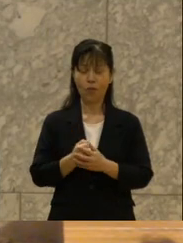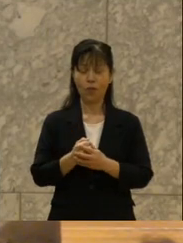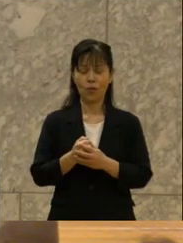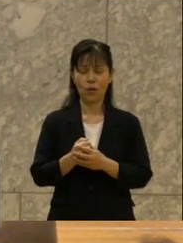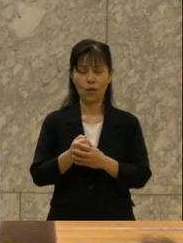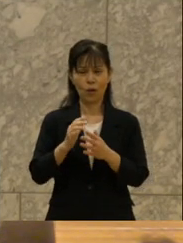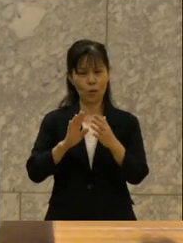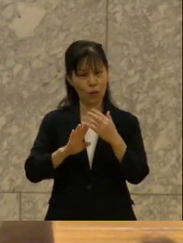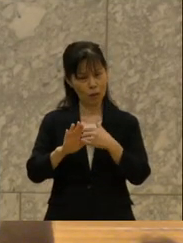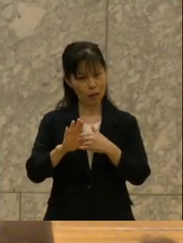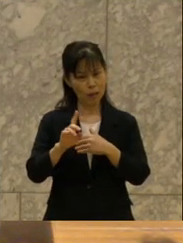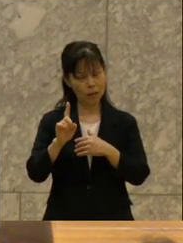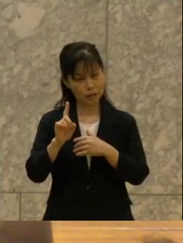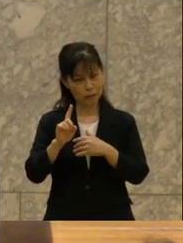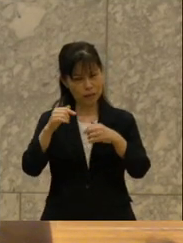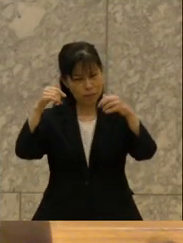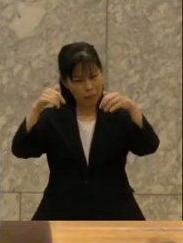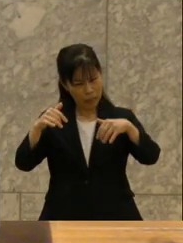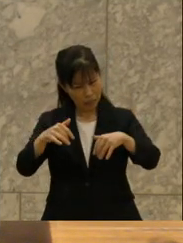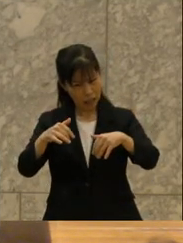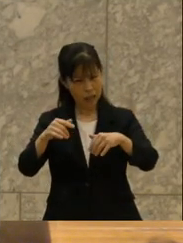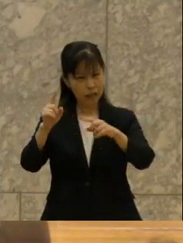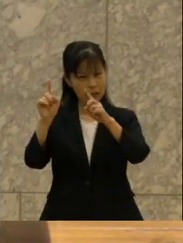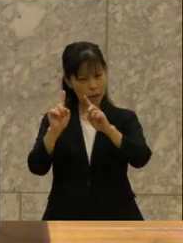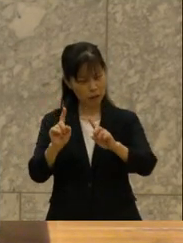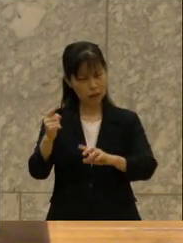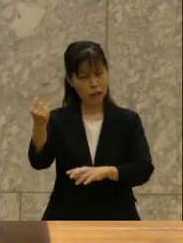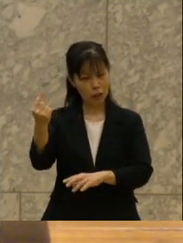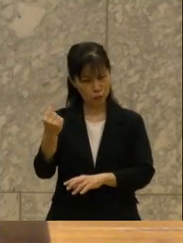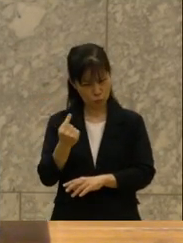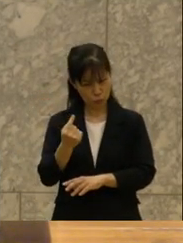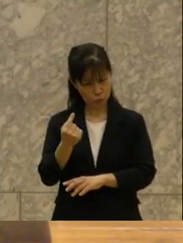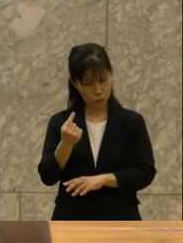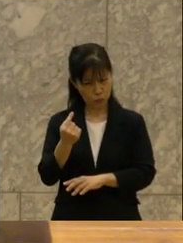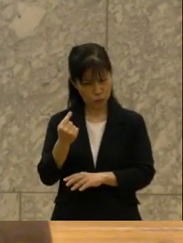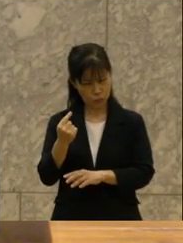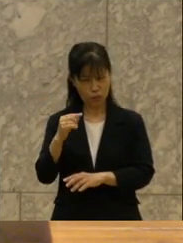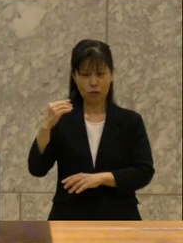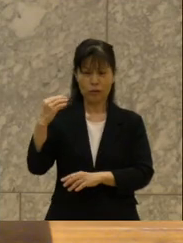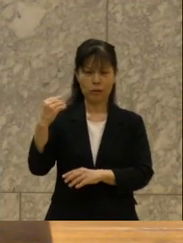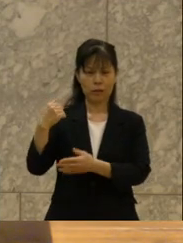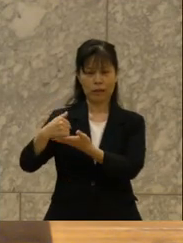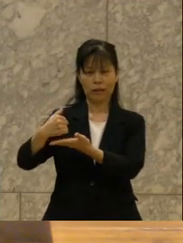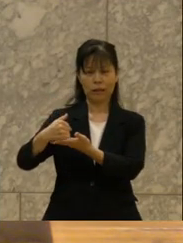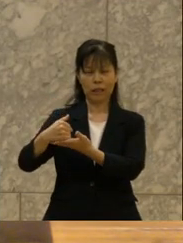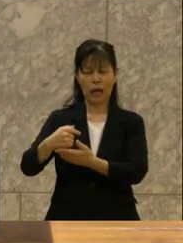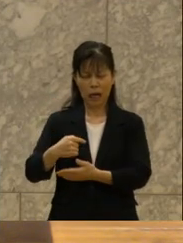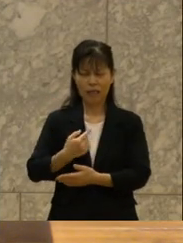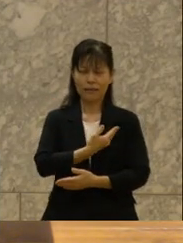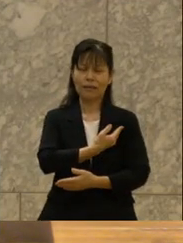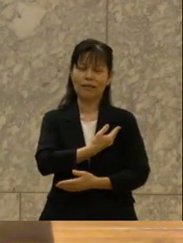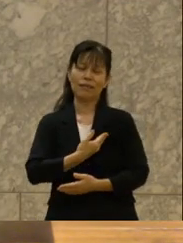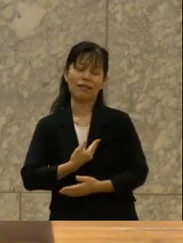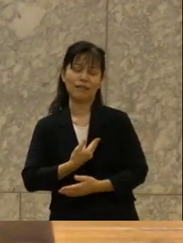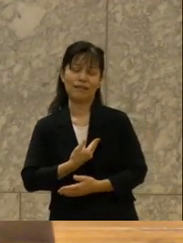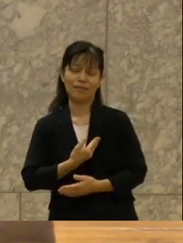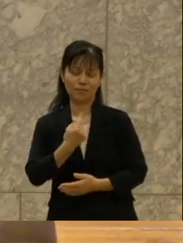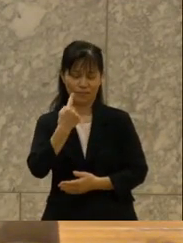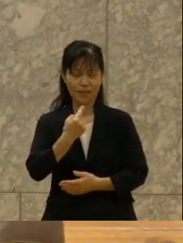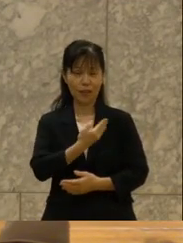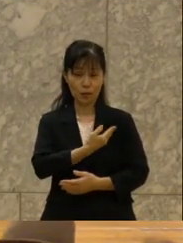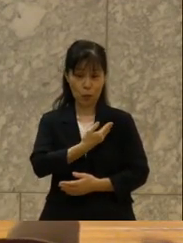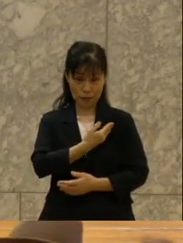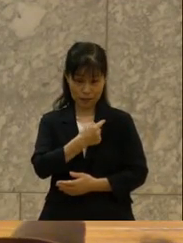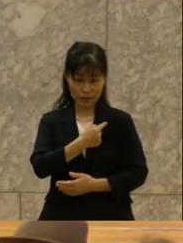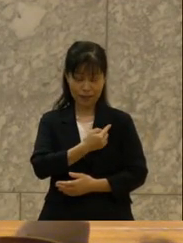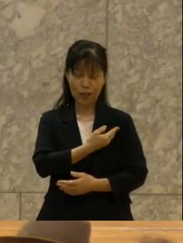雨が強く降ってこう雷がなるっていう話だったんでしょうがないですねしょうがない